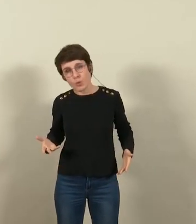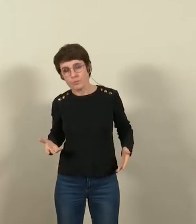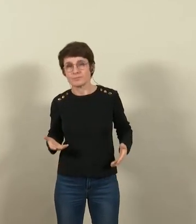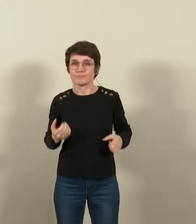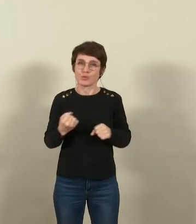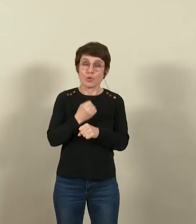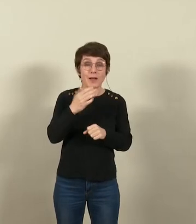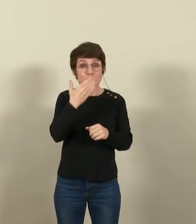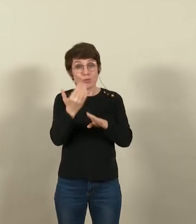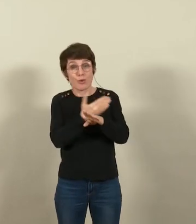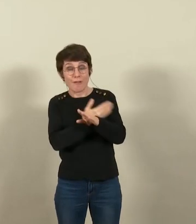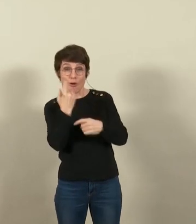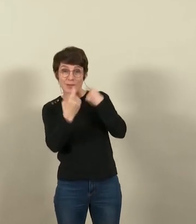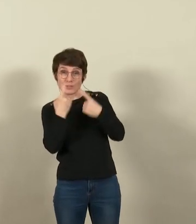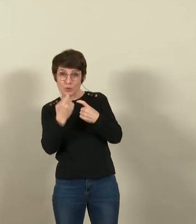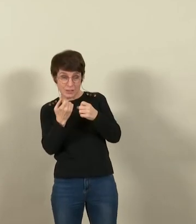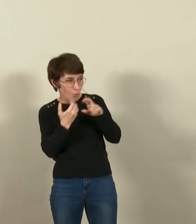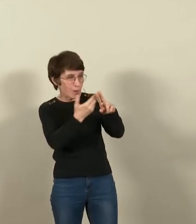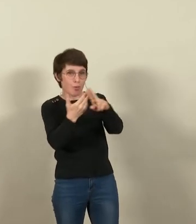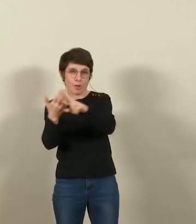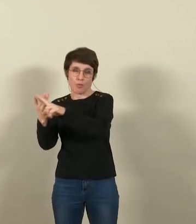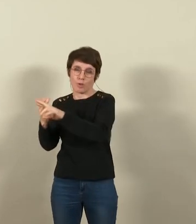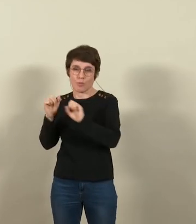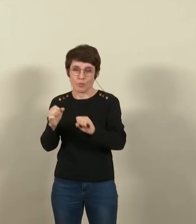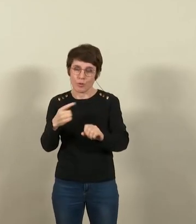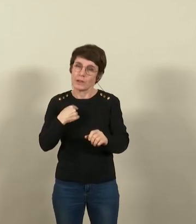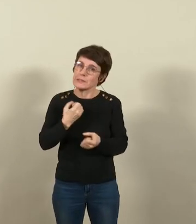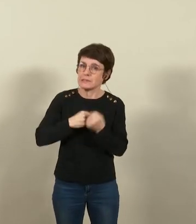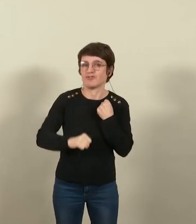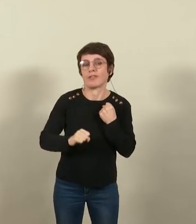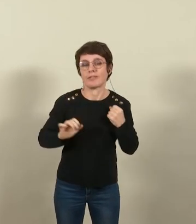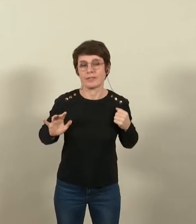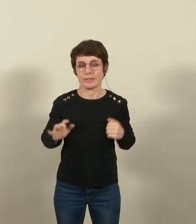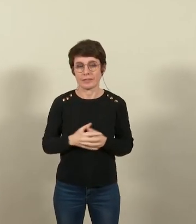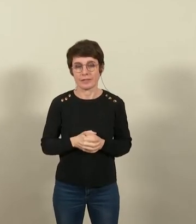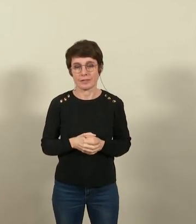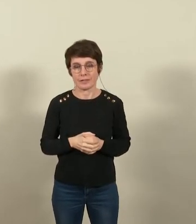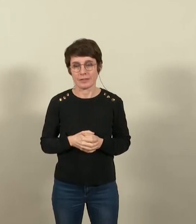certaines questions en commission et je le rappelle et ça ça m'embête encore une fois